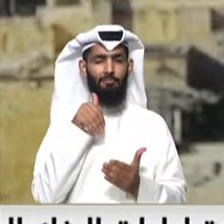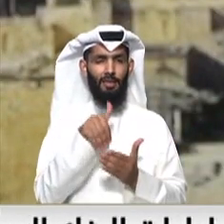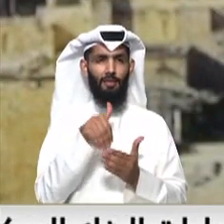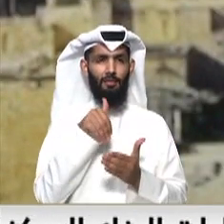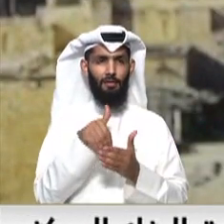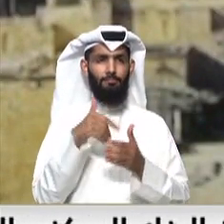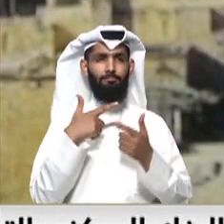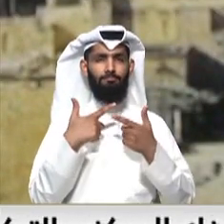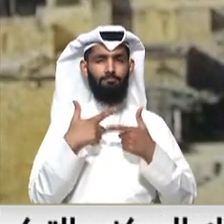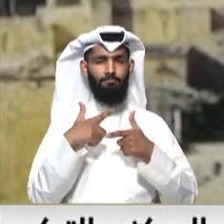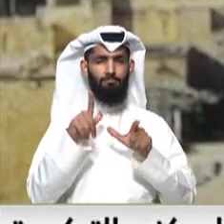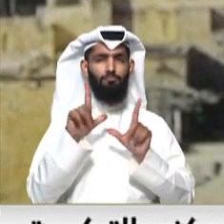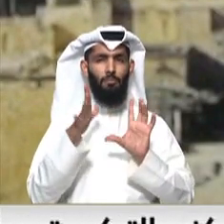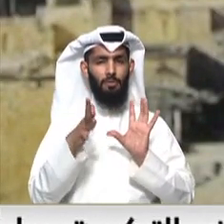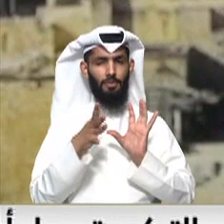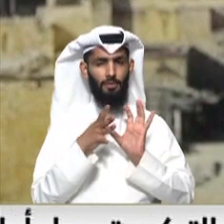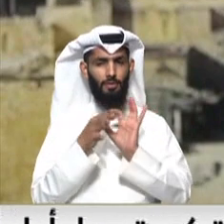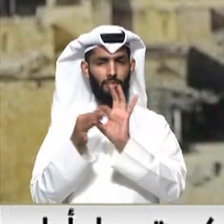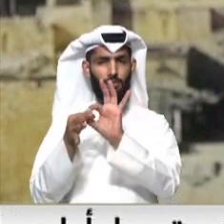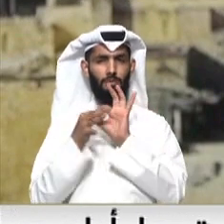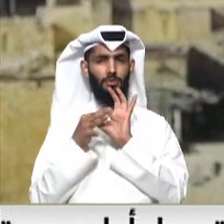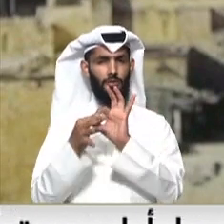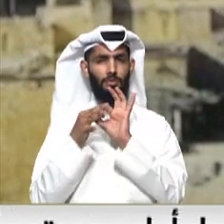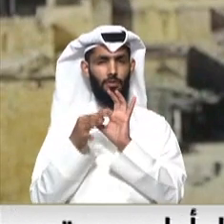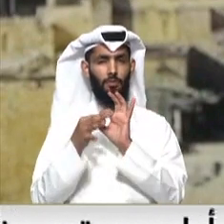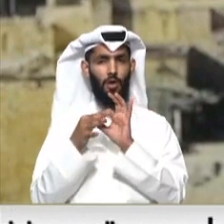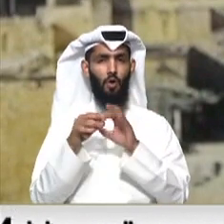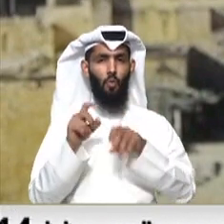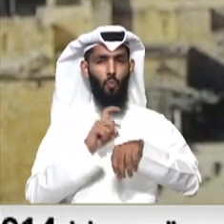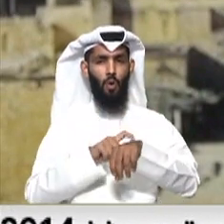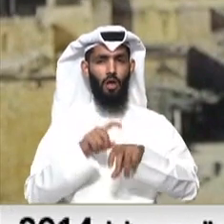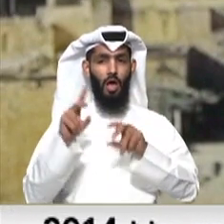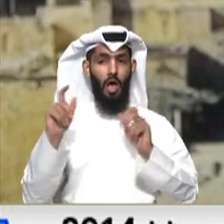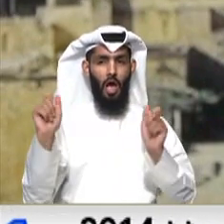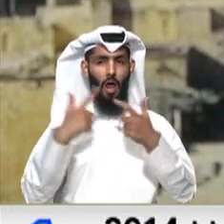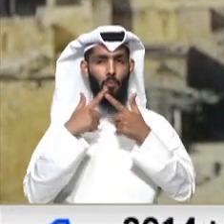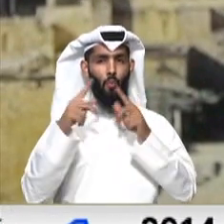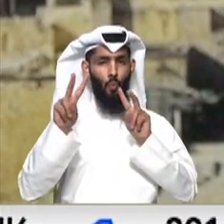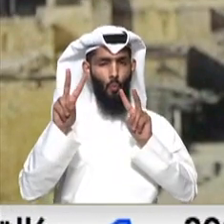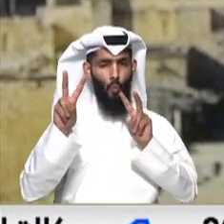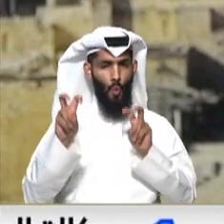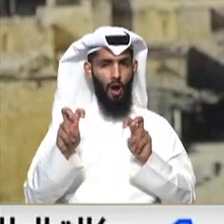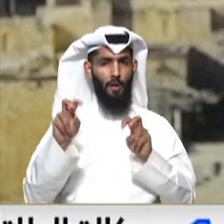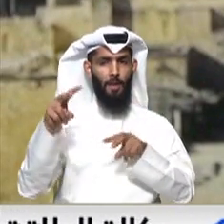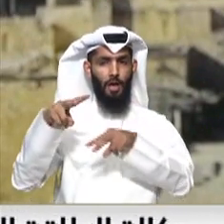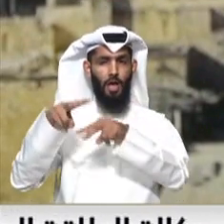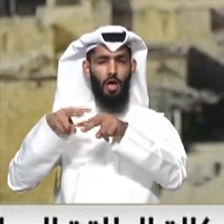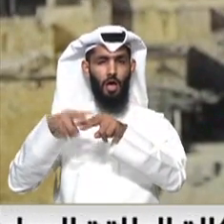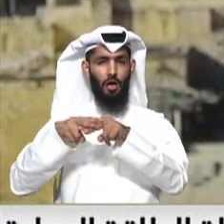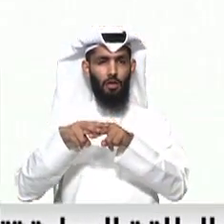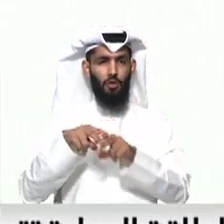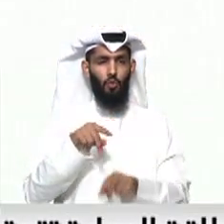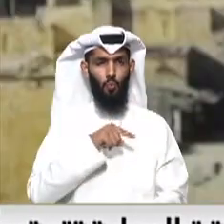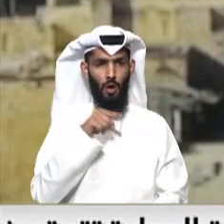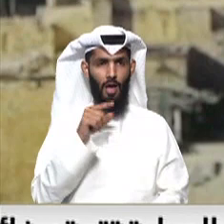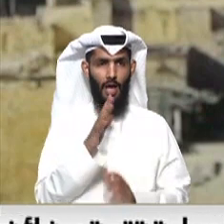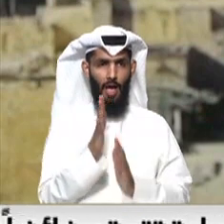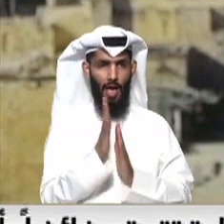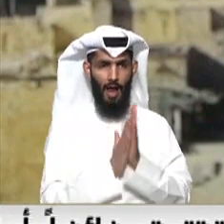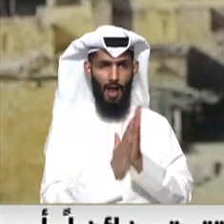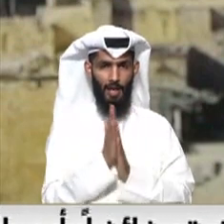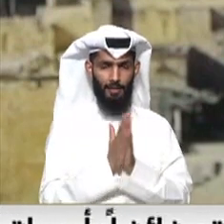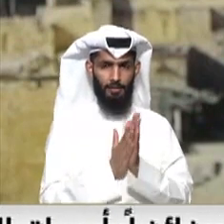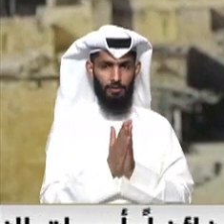لاتفاق حول هدنة مع الاحتلال الإسرائيلي. وقال هنية في بيان مقتضب إن الحركة سلمت